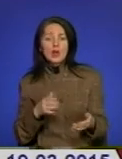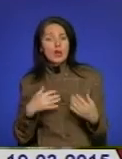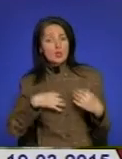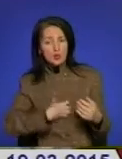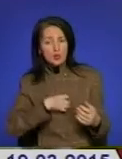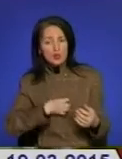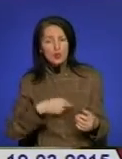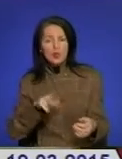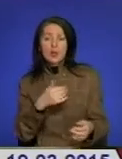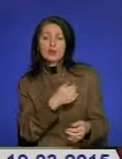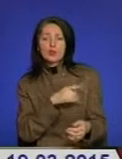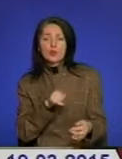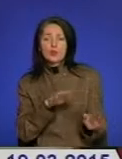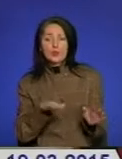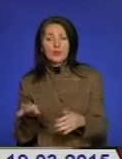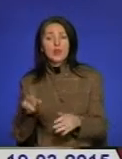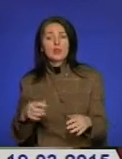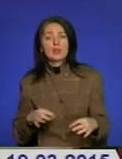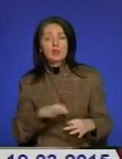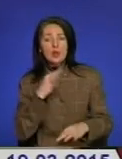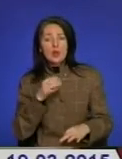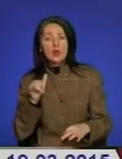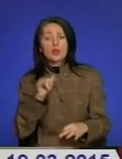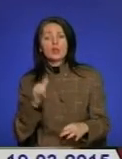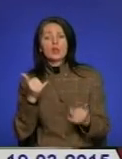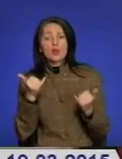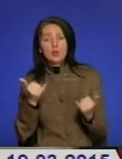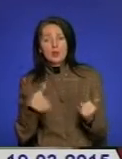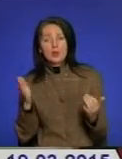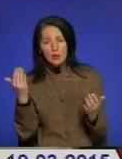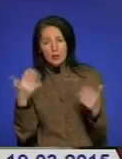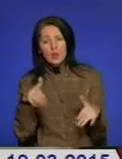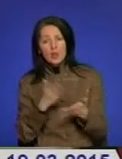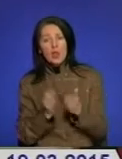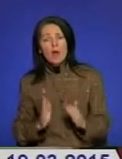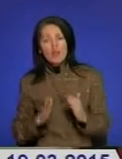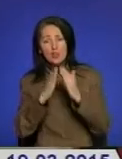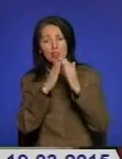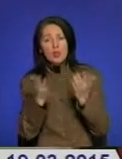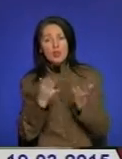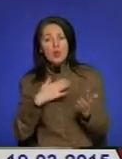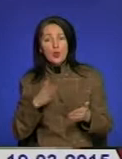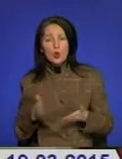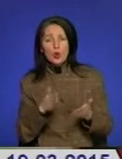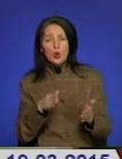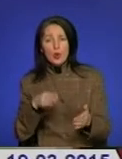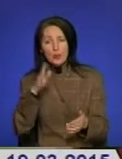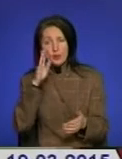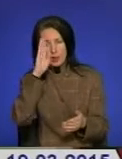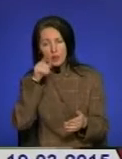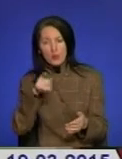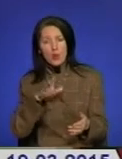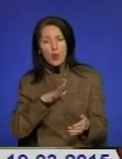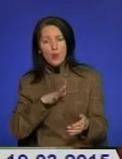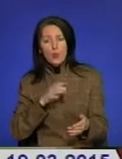як злякаюся, куди ж тепер? Уже вершина, де ж мої дороги? Він був старий, старий він